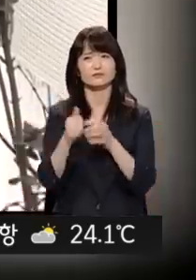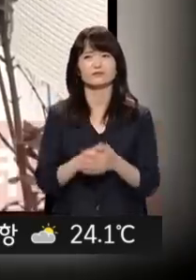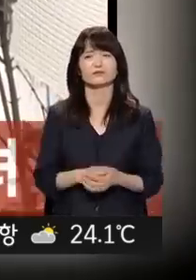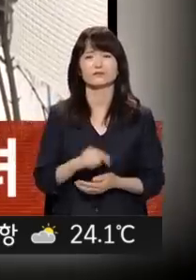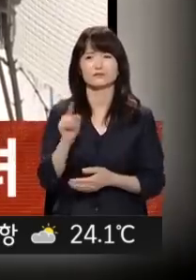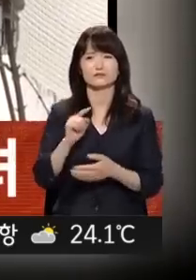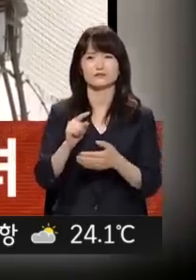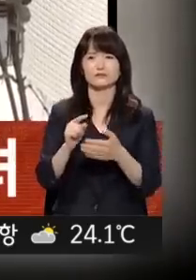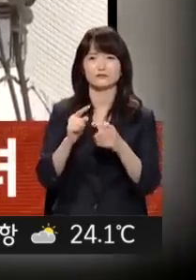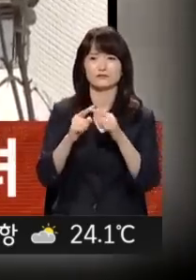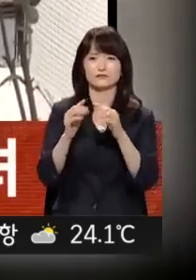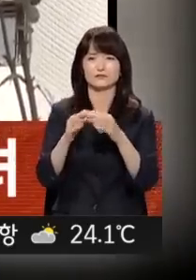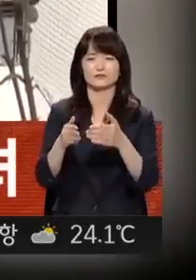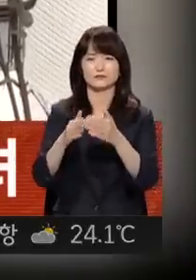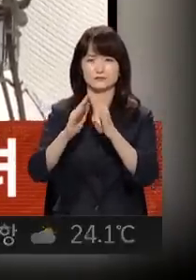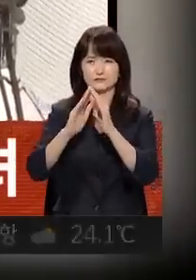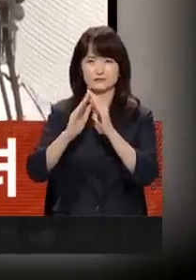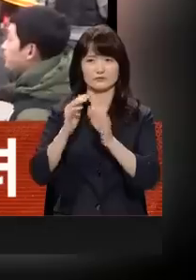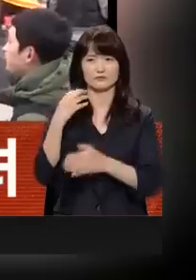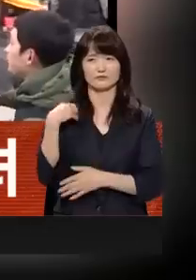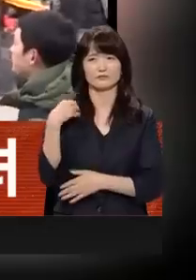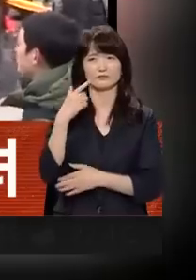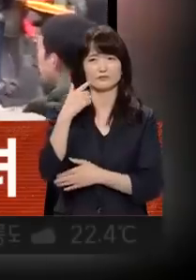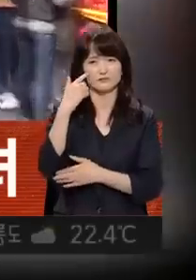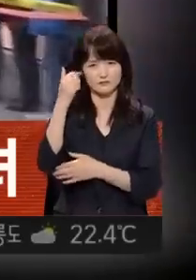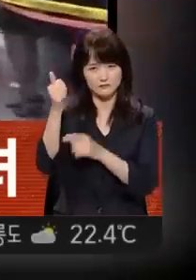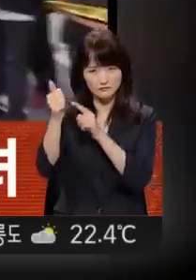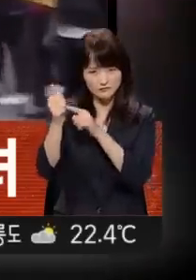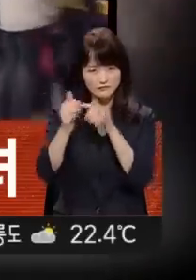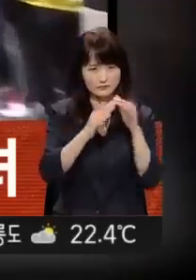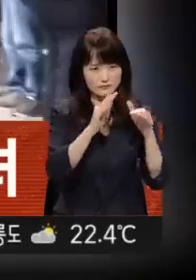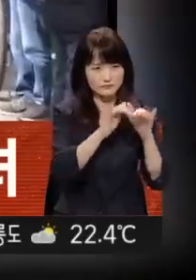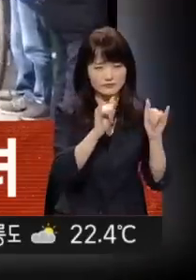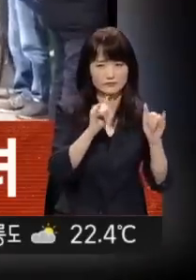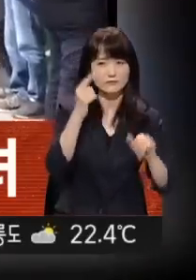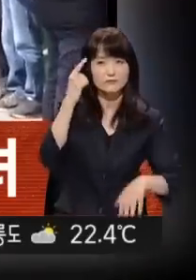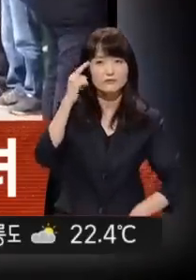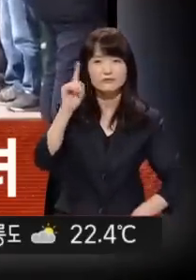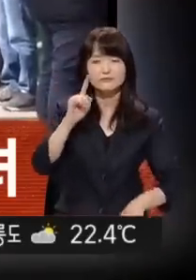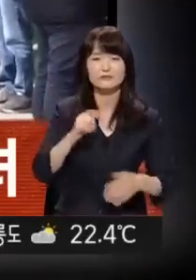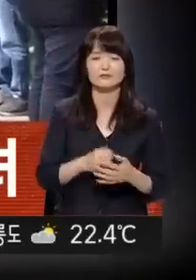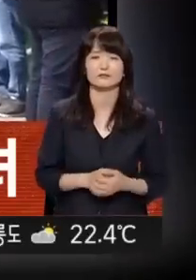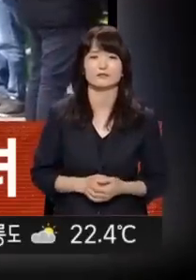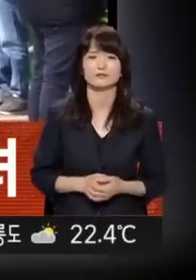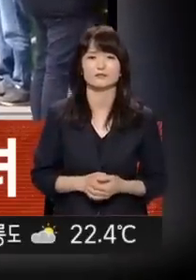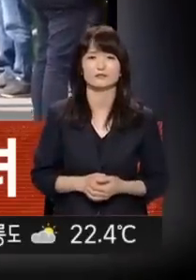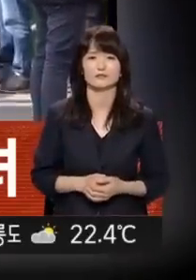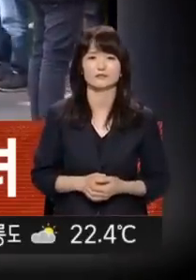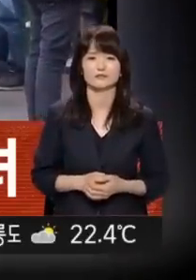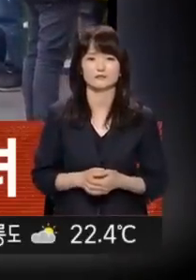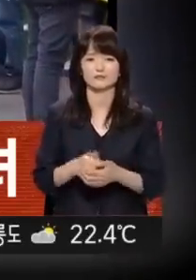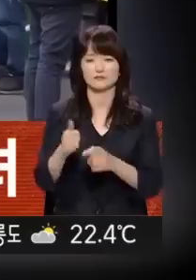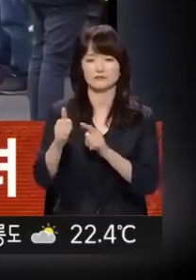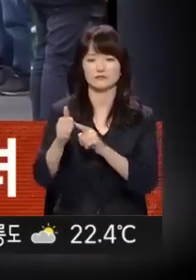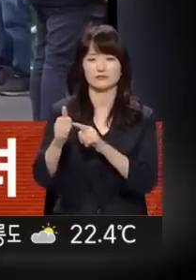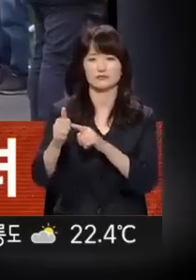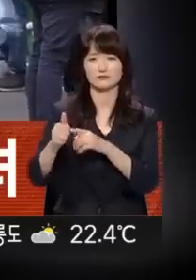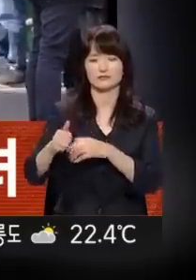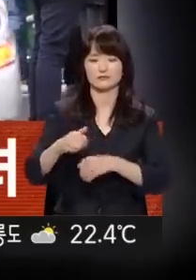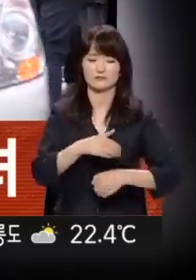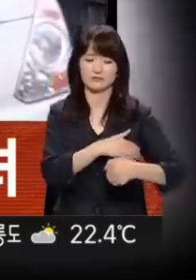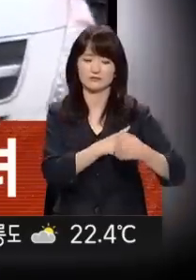개척교회의 담임 목사였는데 이웃 주민들이 기억하기로는 늘 이렇게 한 팔에 성경책을 끼고 다녔다고 합니다 그리고